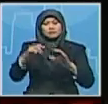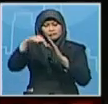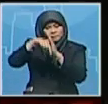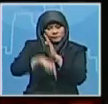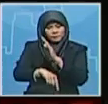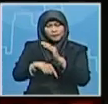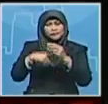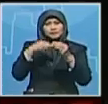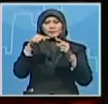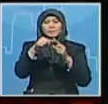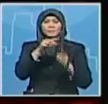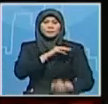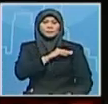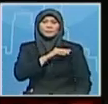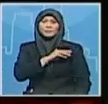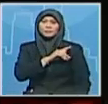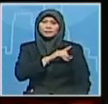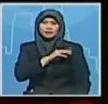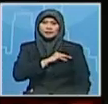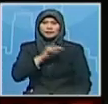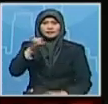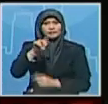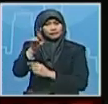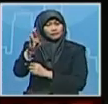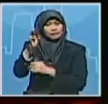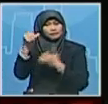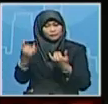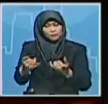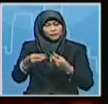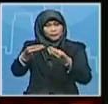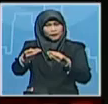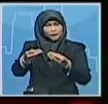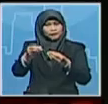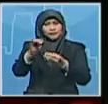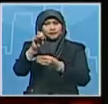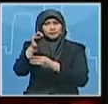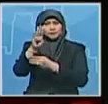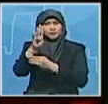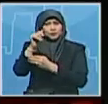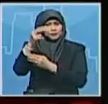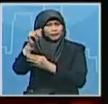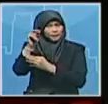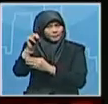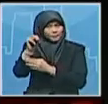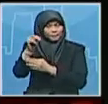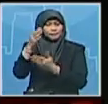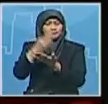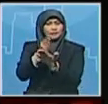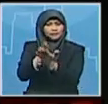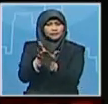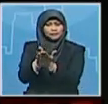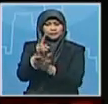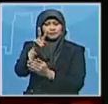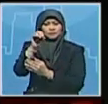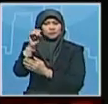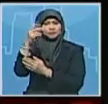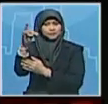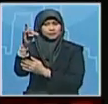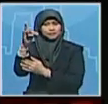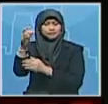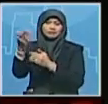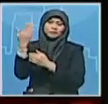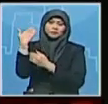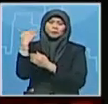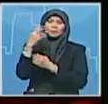kepada Kementerian Kerja Raya, pastinya berlatar belakangkan imbuhan yang dibentangkan menerusi bajet 2018 yang lalu dan